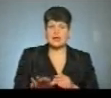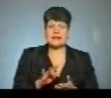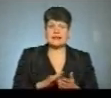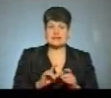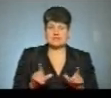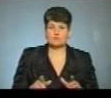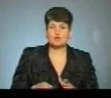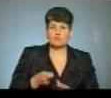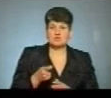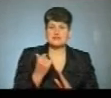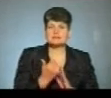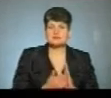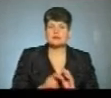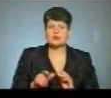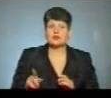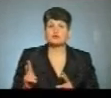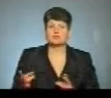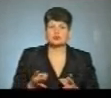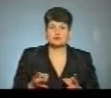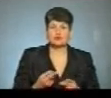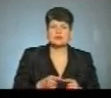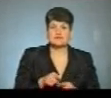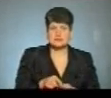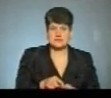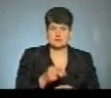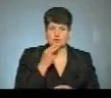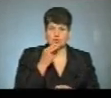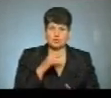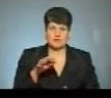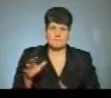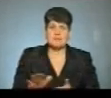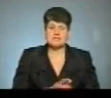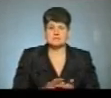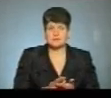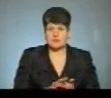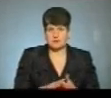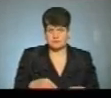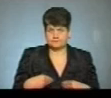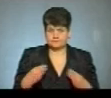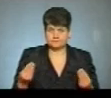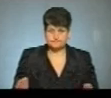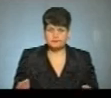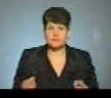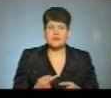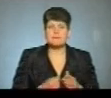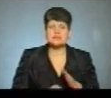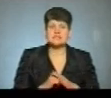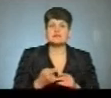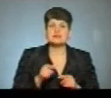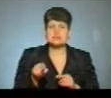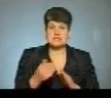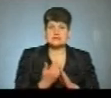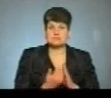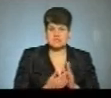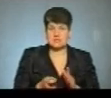були подані списки людей, які потребують цих продуктових наборів. Це безоплатні продуктові набори. І на підставі цих списків, до речі,